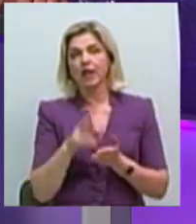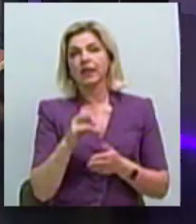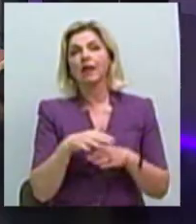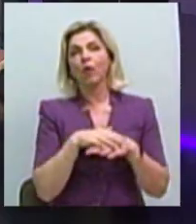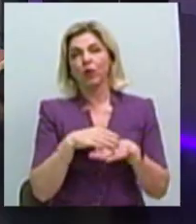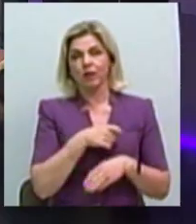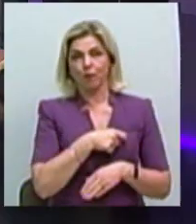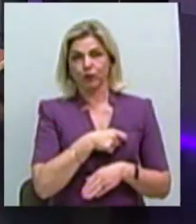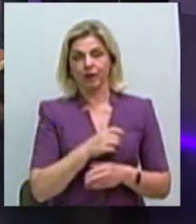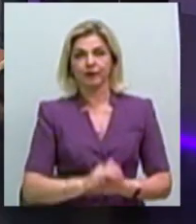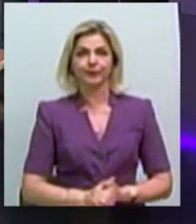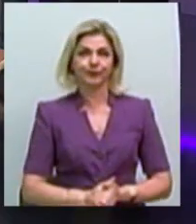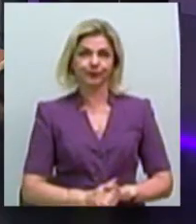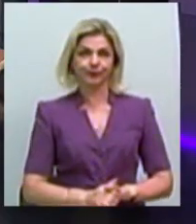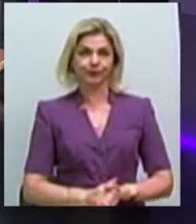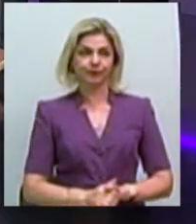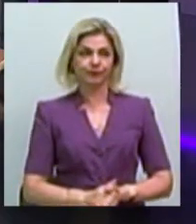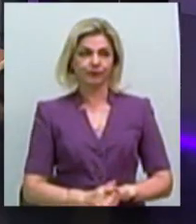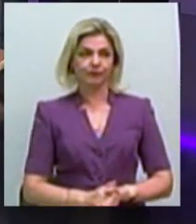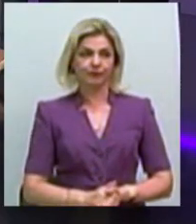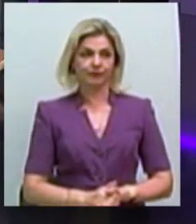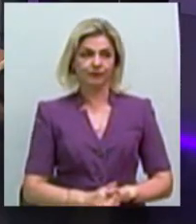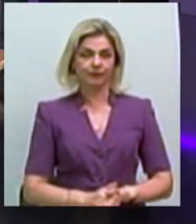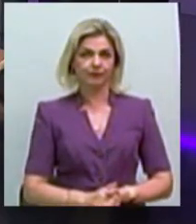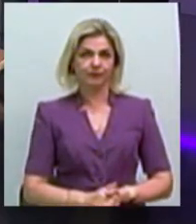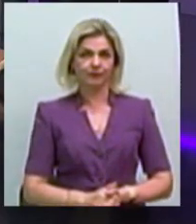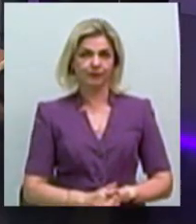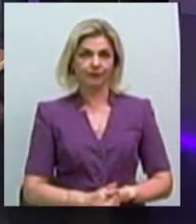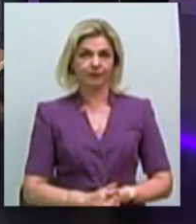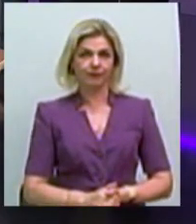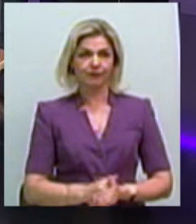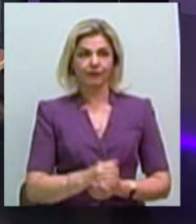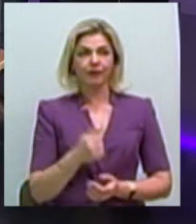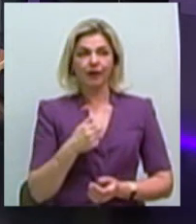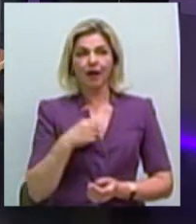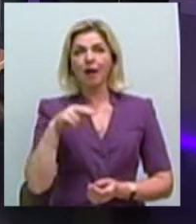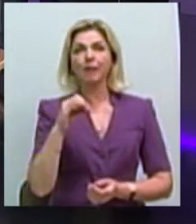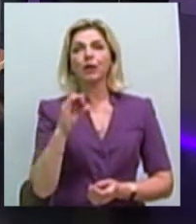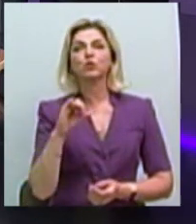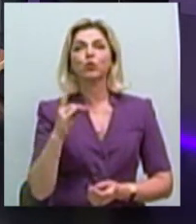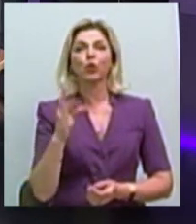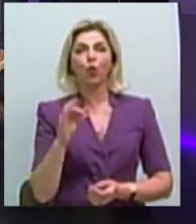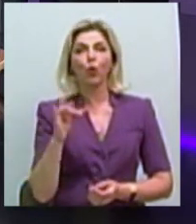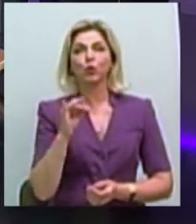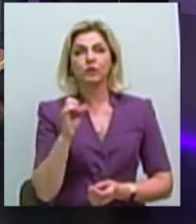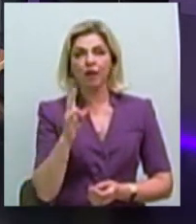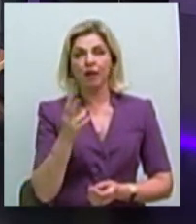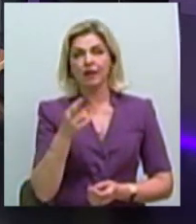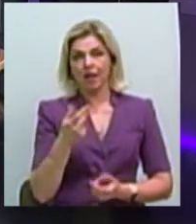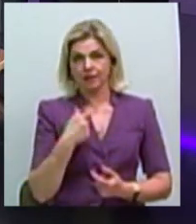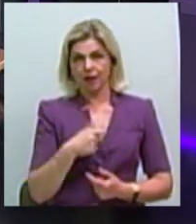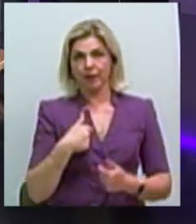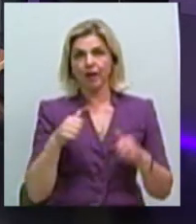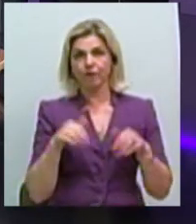Будь ласка, 60 секунд для вас. Дякую. Я Пересунько Руслан. Для себе я вирішив, що